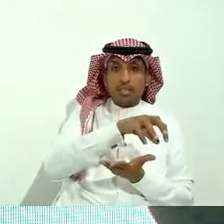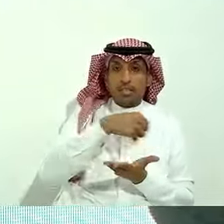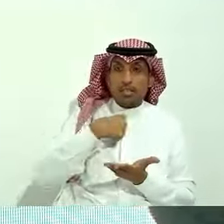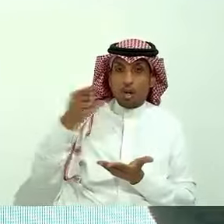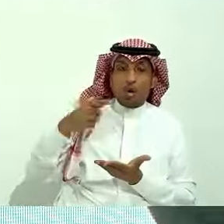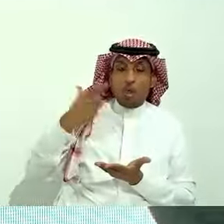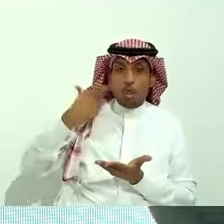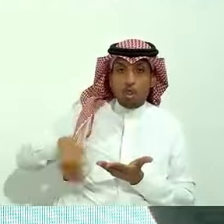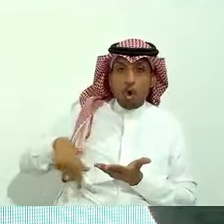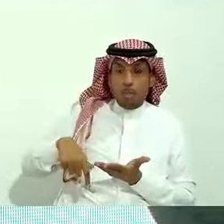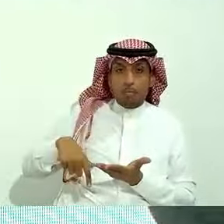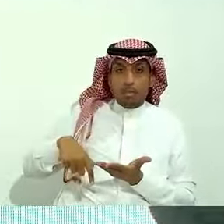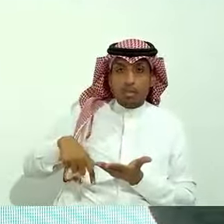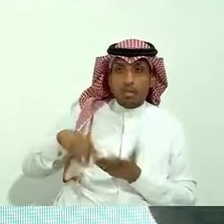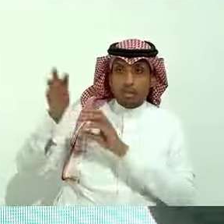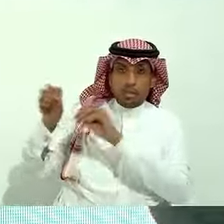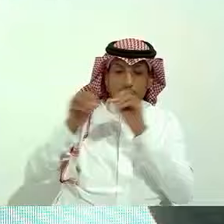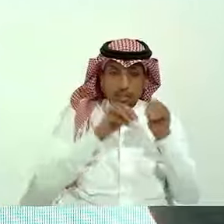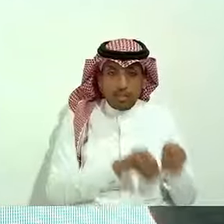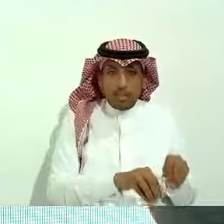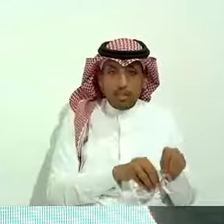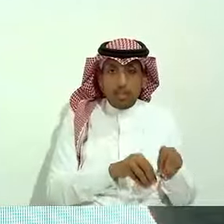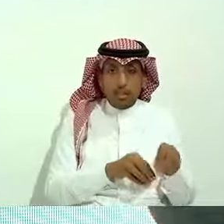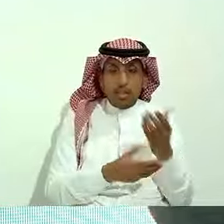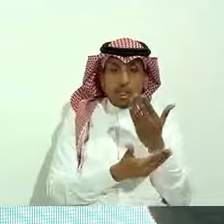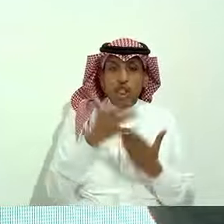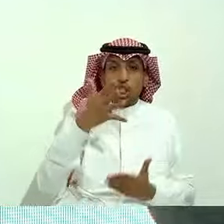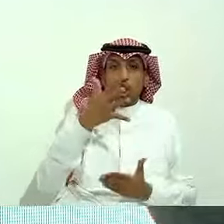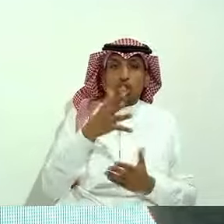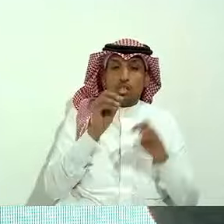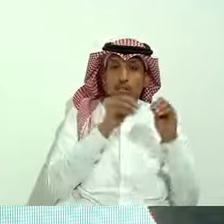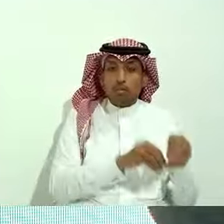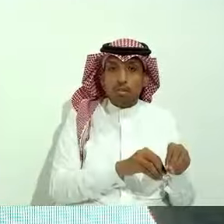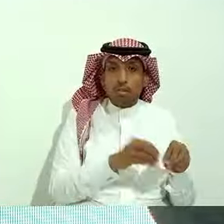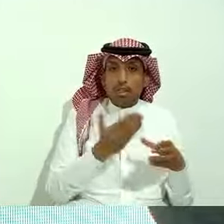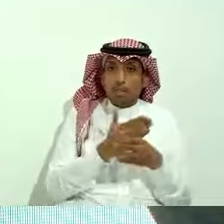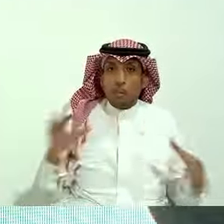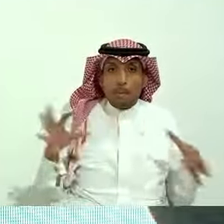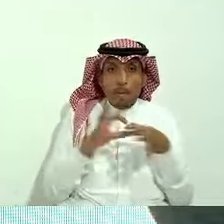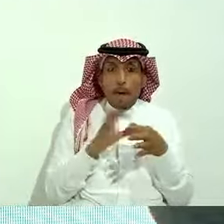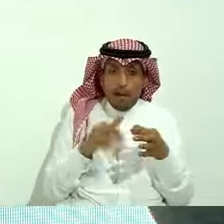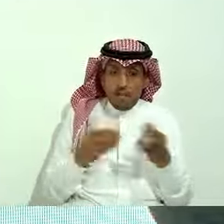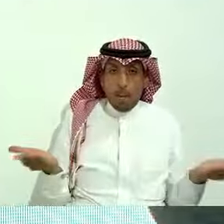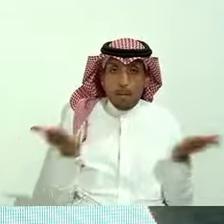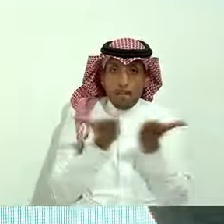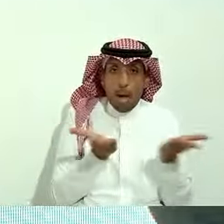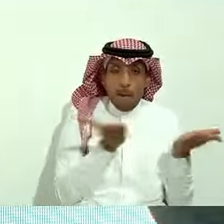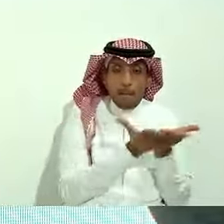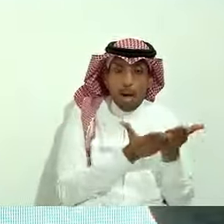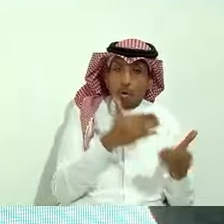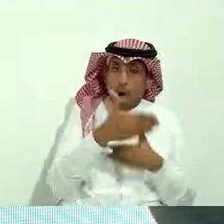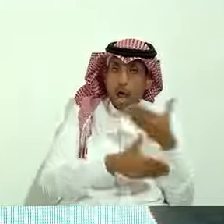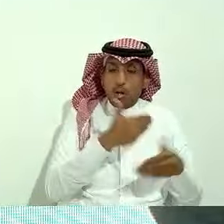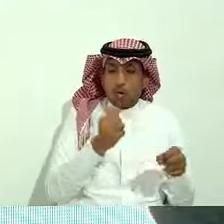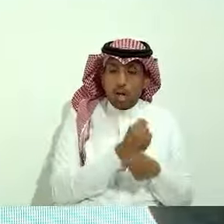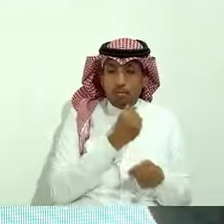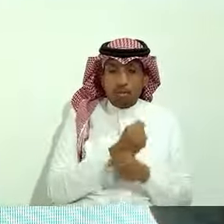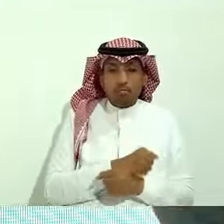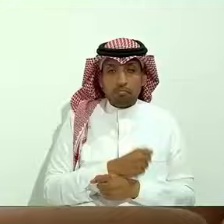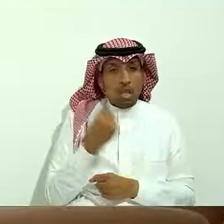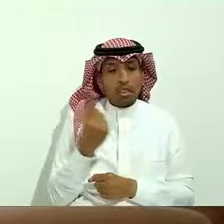خربان وركبتها على قماش جديد، فتتركب ويستعملونها باستمرار، شيء